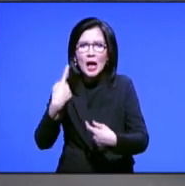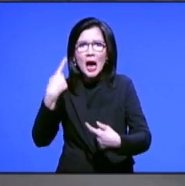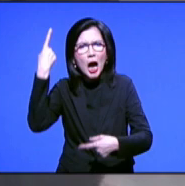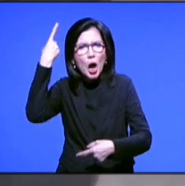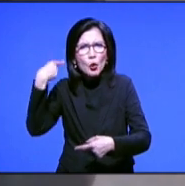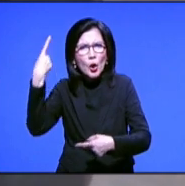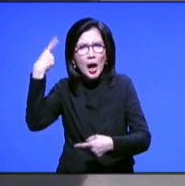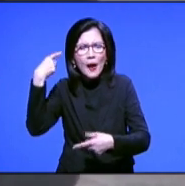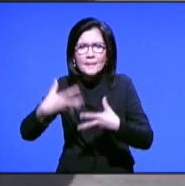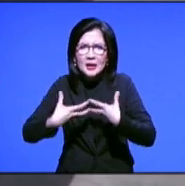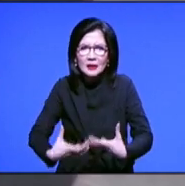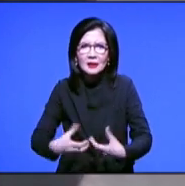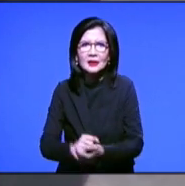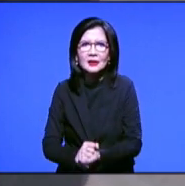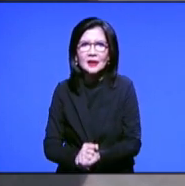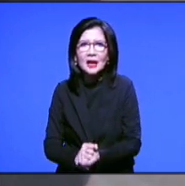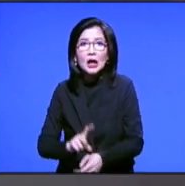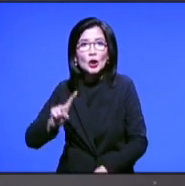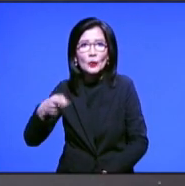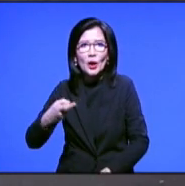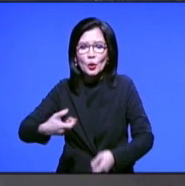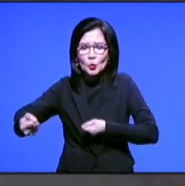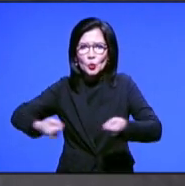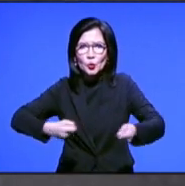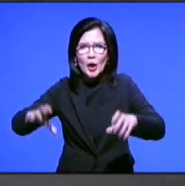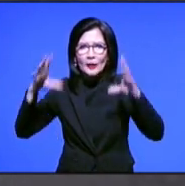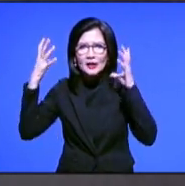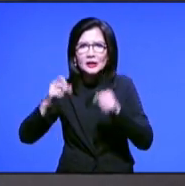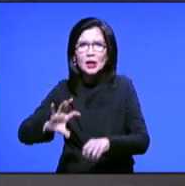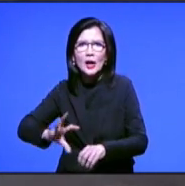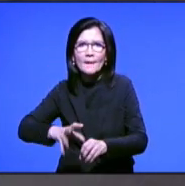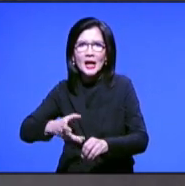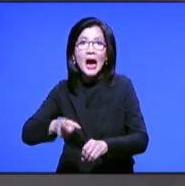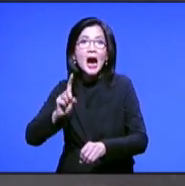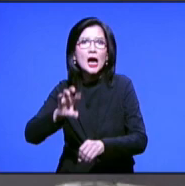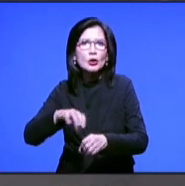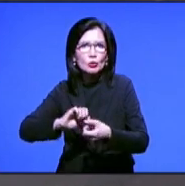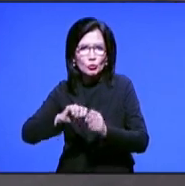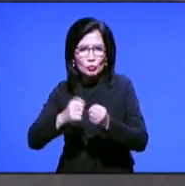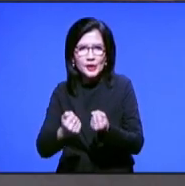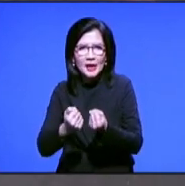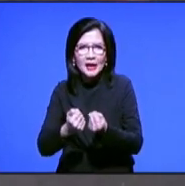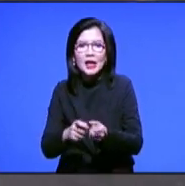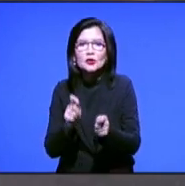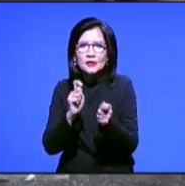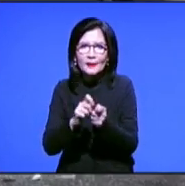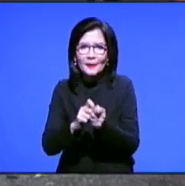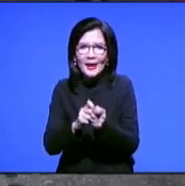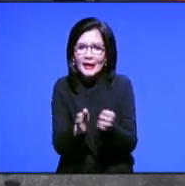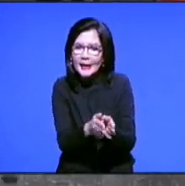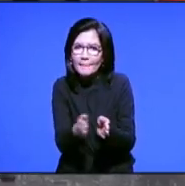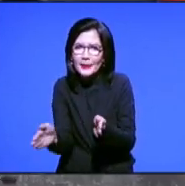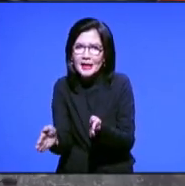kepala. Peristiwa bermula saat truk peti kemas mengalami kerusakan mesin dan diperbaiki di bahu jalan tol.